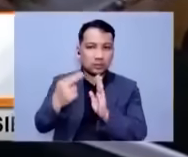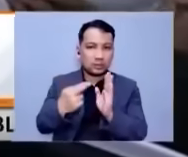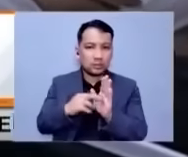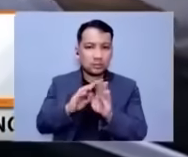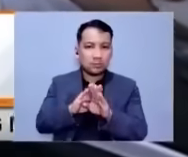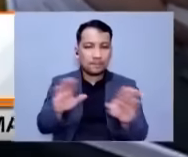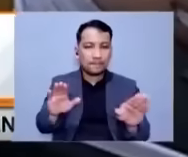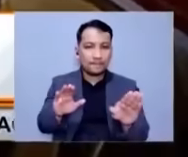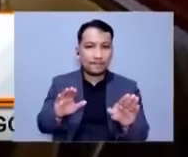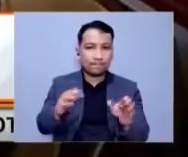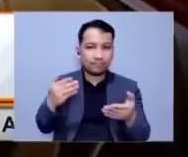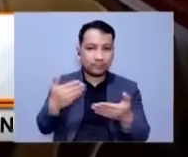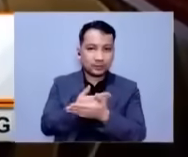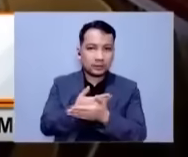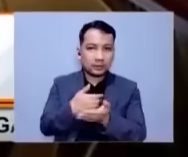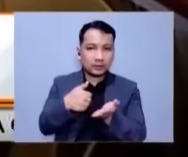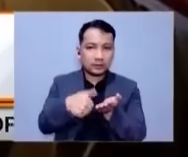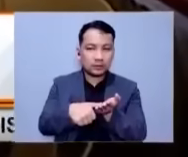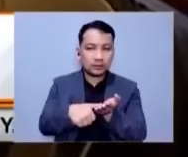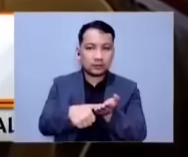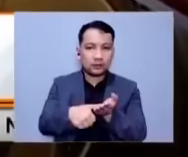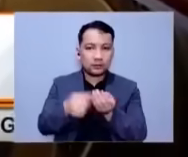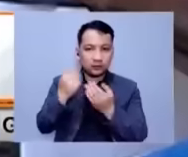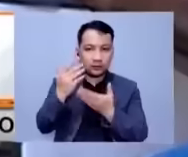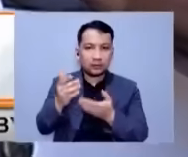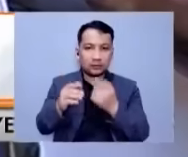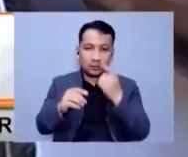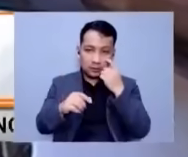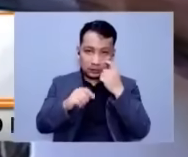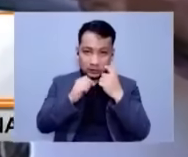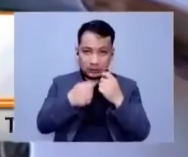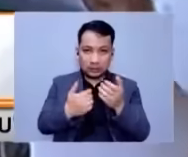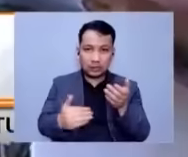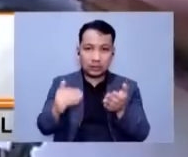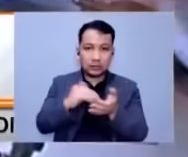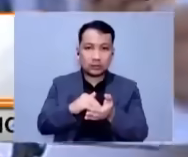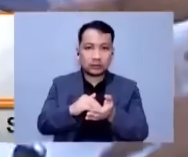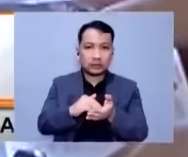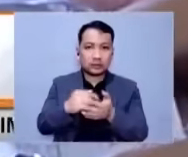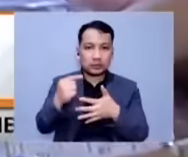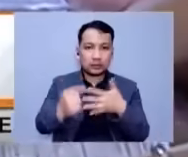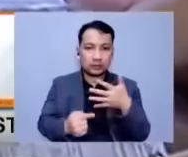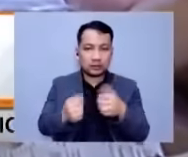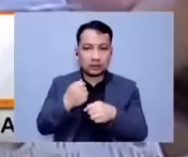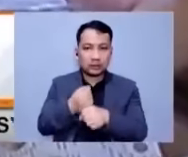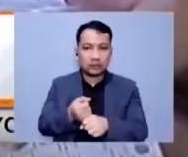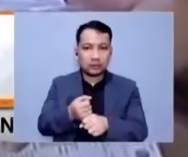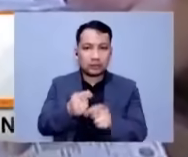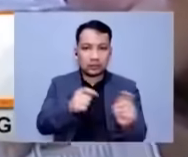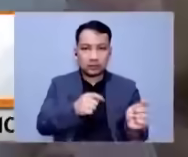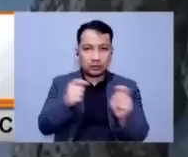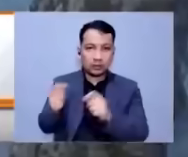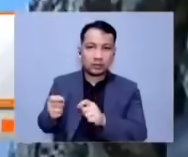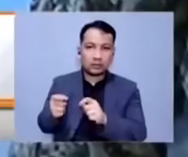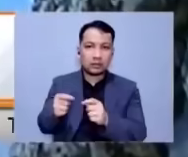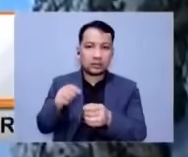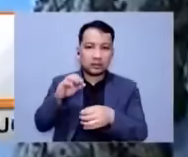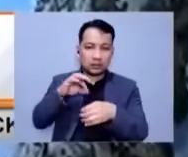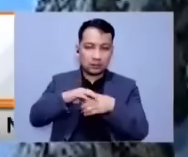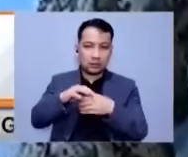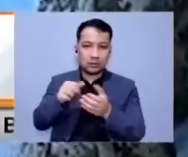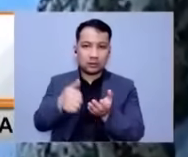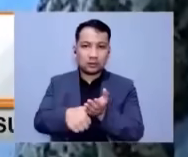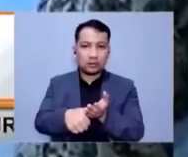sa mga bagong botante, kundi maging sa mga magre-reactivate, mag-aayos ang detalye o magpapalipat ng voting precinct.